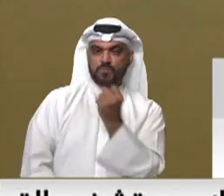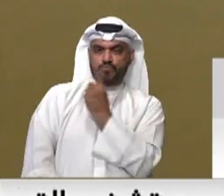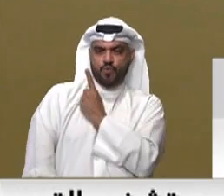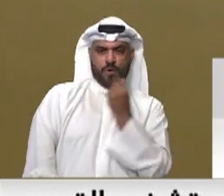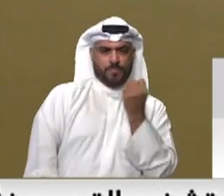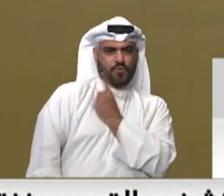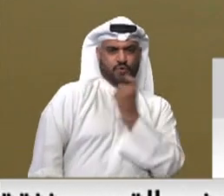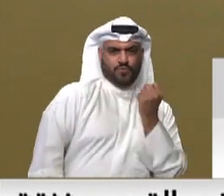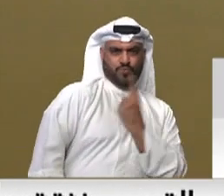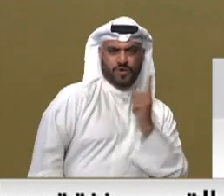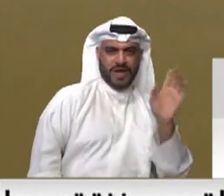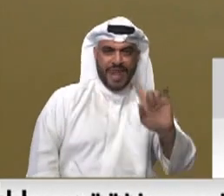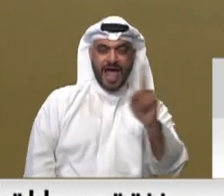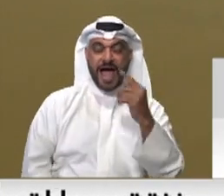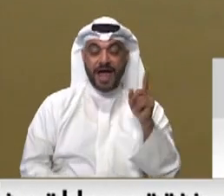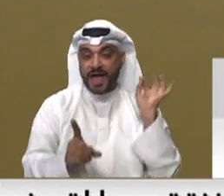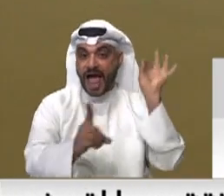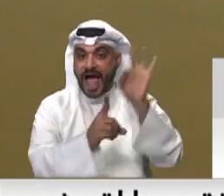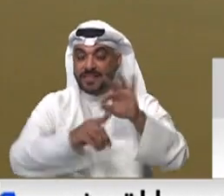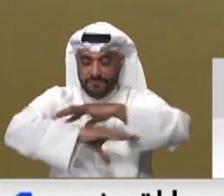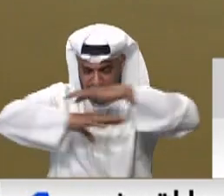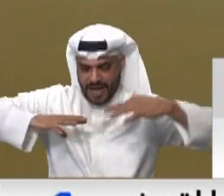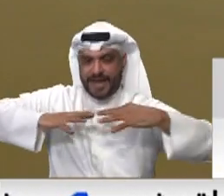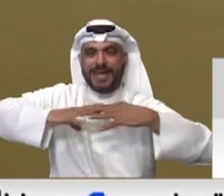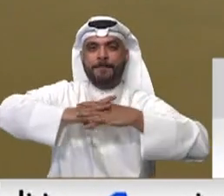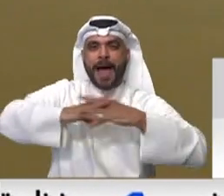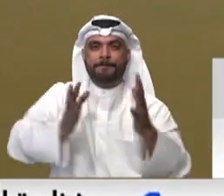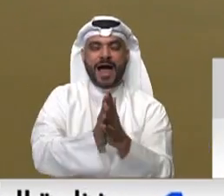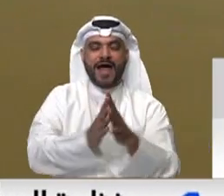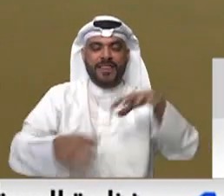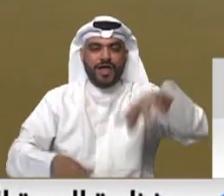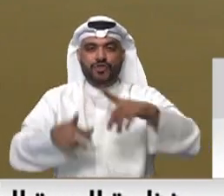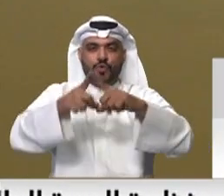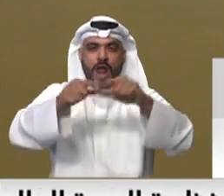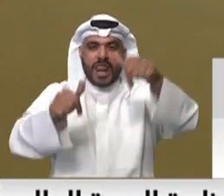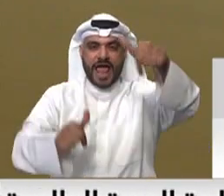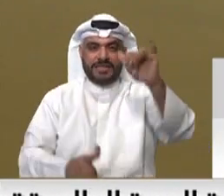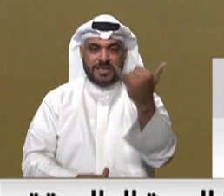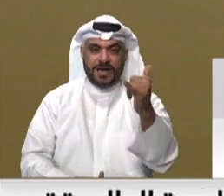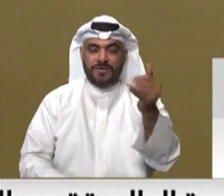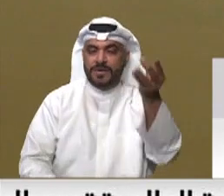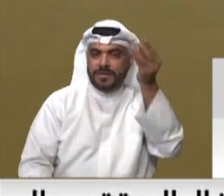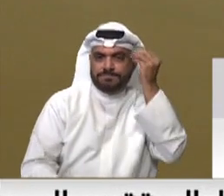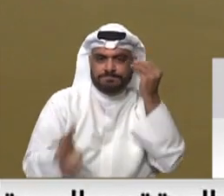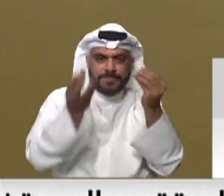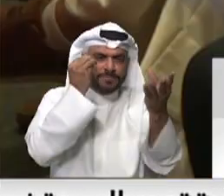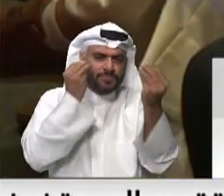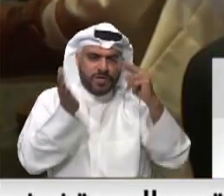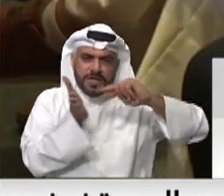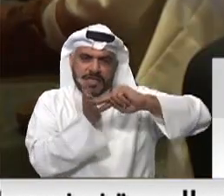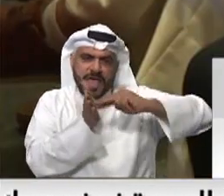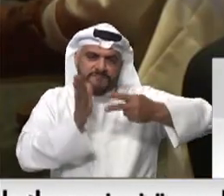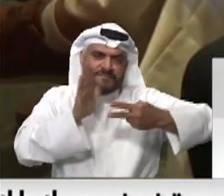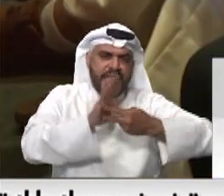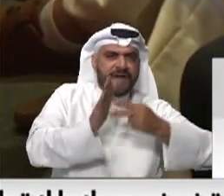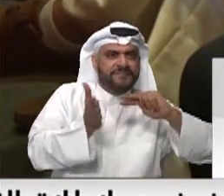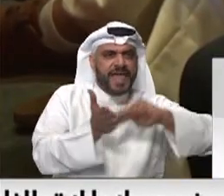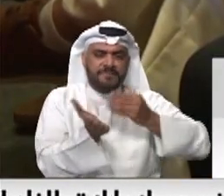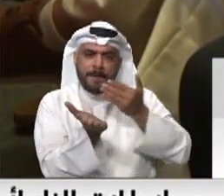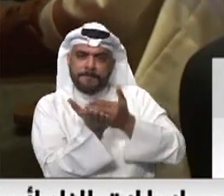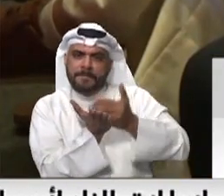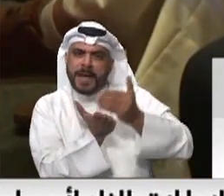بلد على حدة. الهدف هنا جمع جميع إخواننا من دول الخليج للتعرف على إمكانياتنا وكيفية تكامل هذه